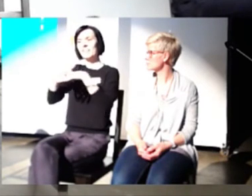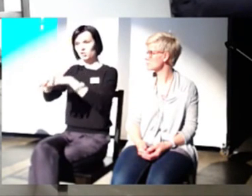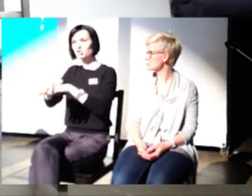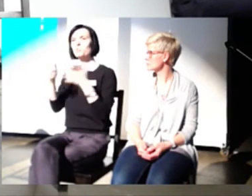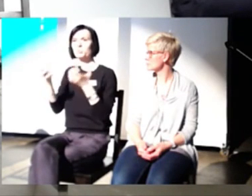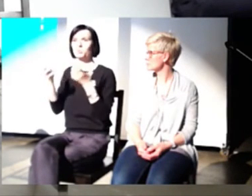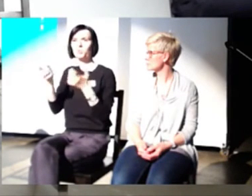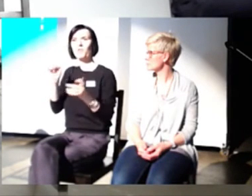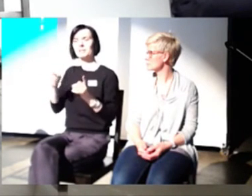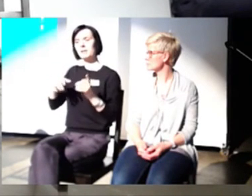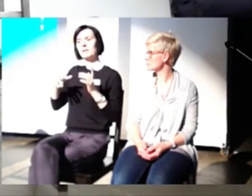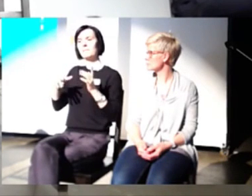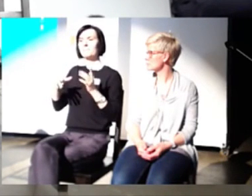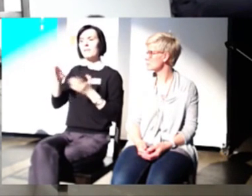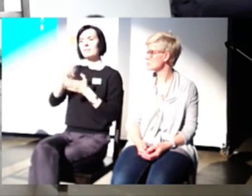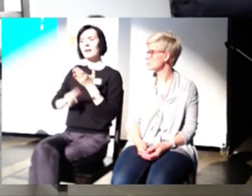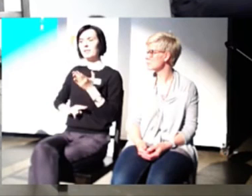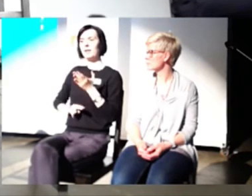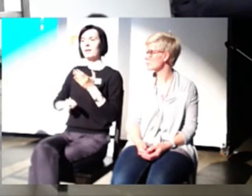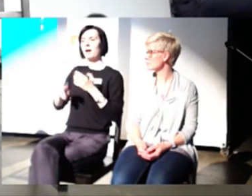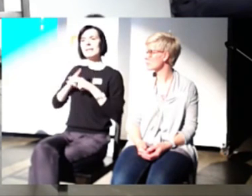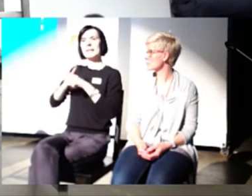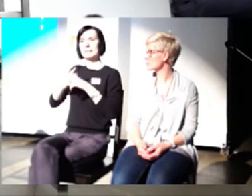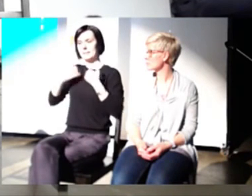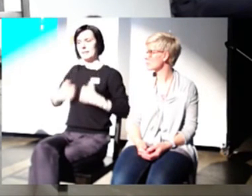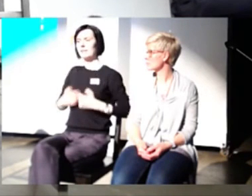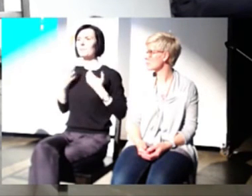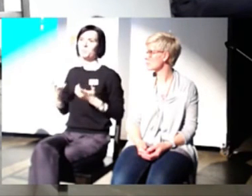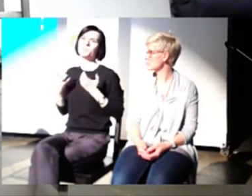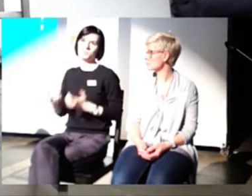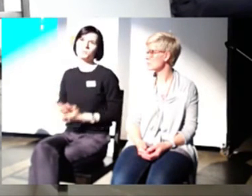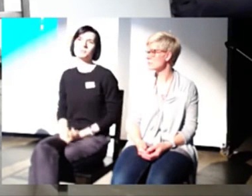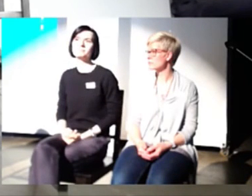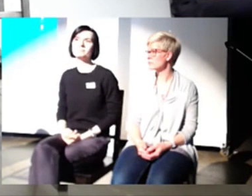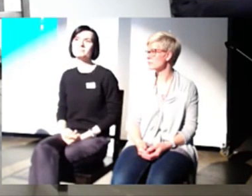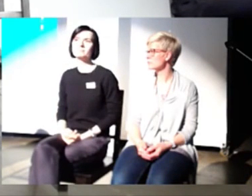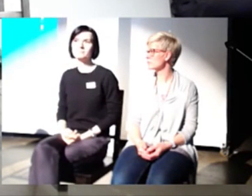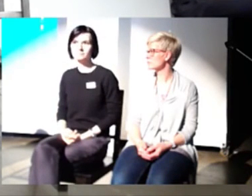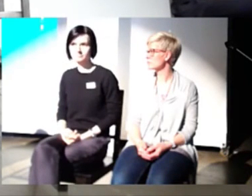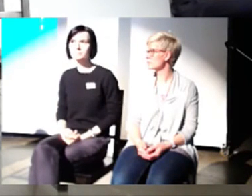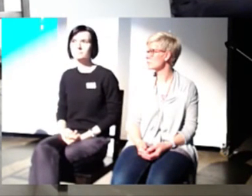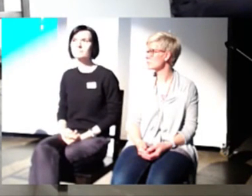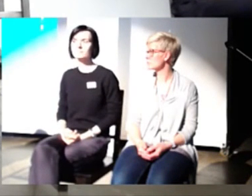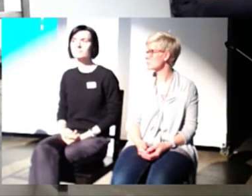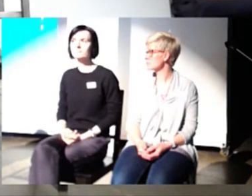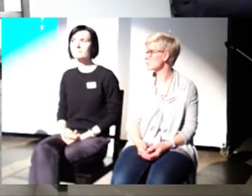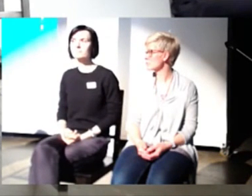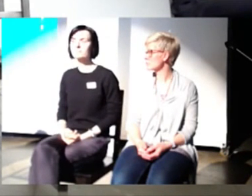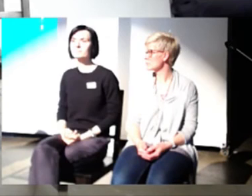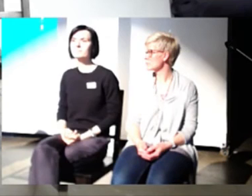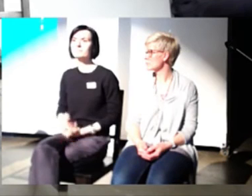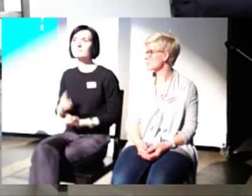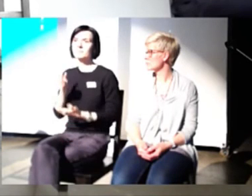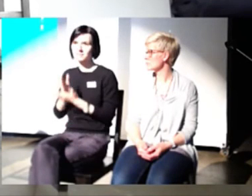välttämättä ihan niin kuin niitä reittejä, mitä suurin osa ammattitaiteilijoista